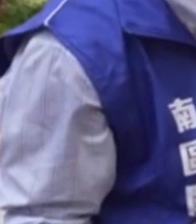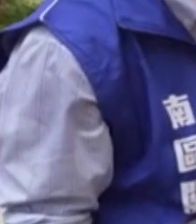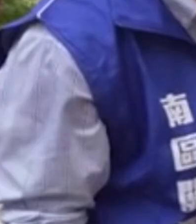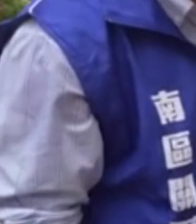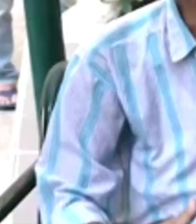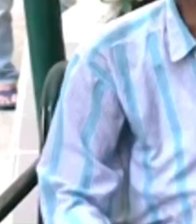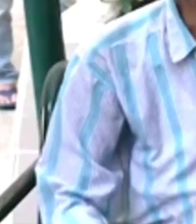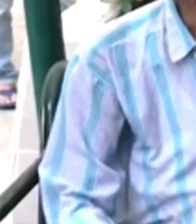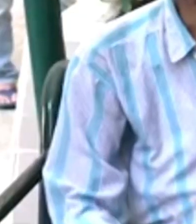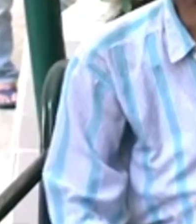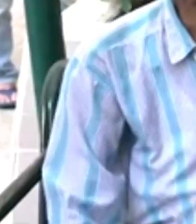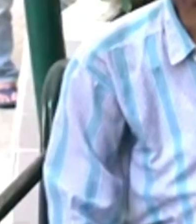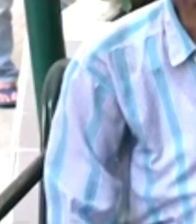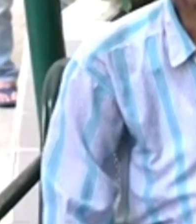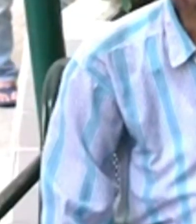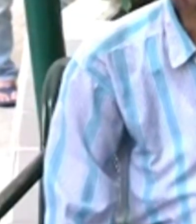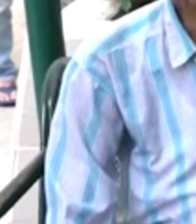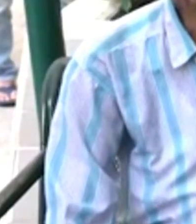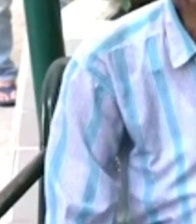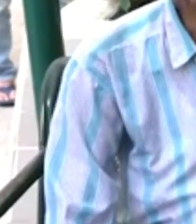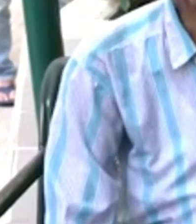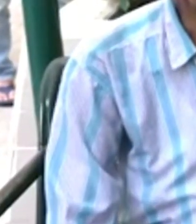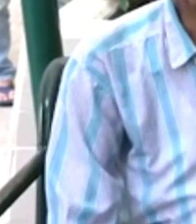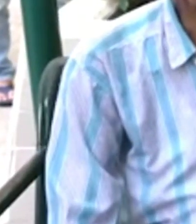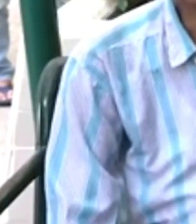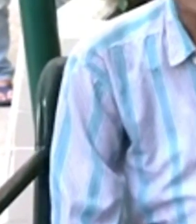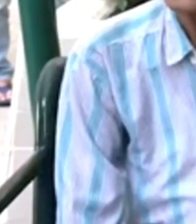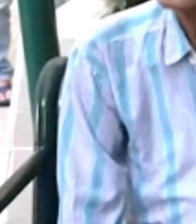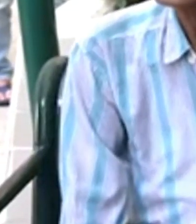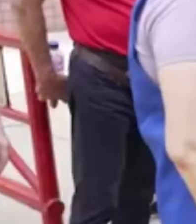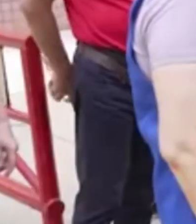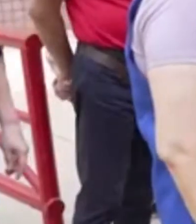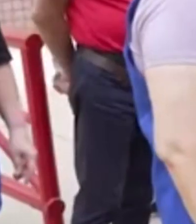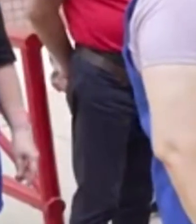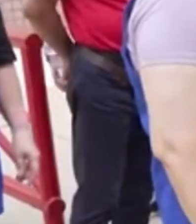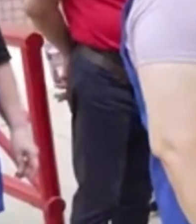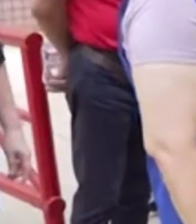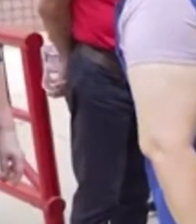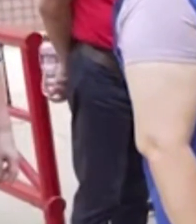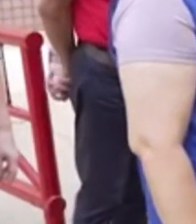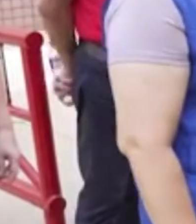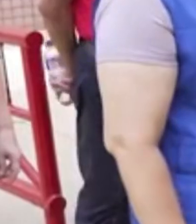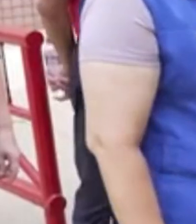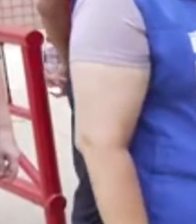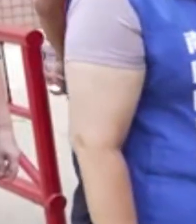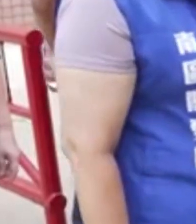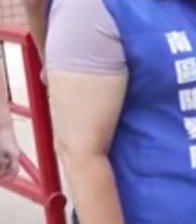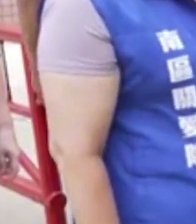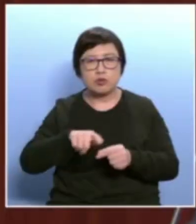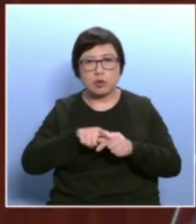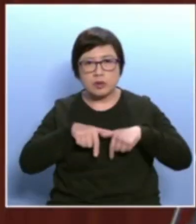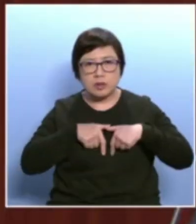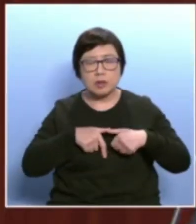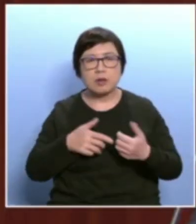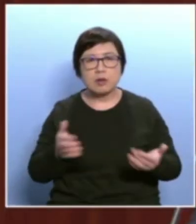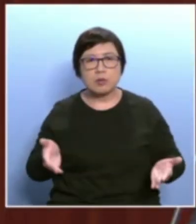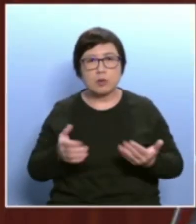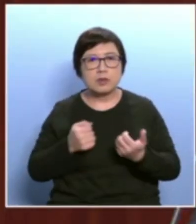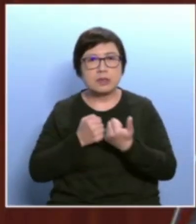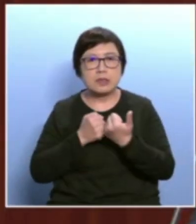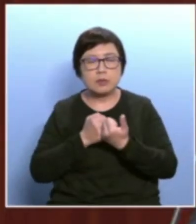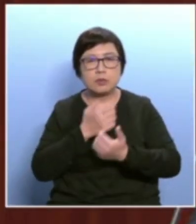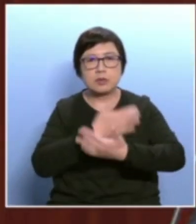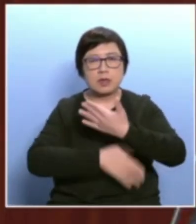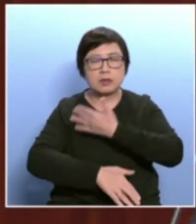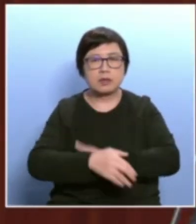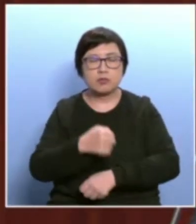户，配合支援专线为长者及照顾者提供支援。为鼓励和支援残疾人